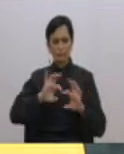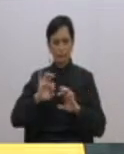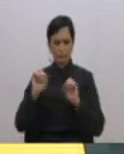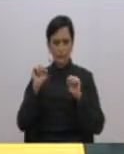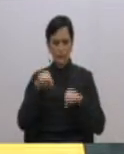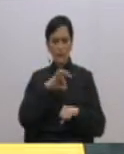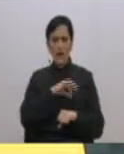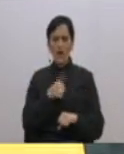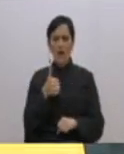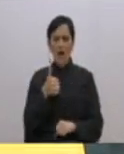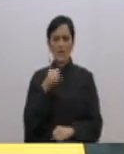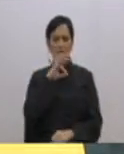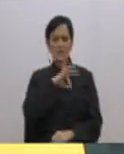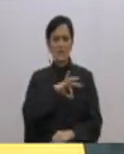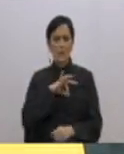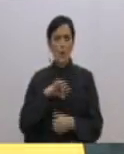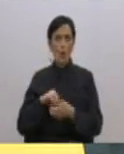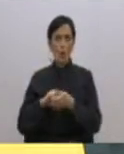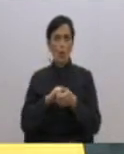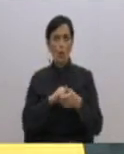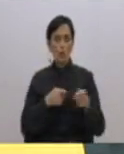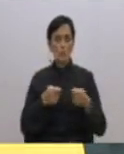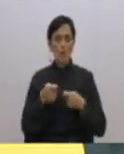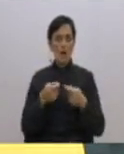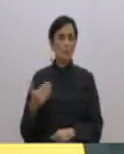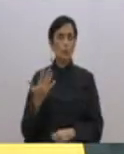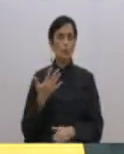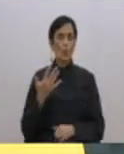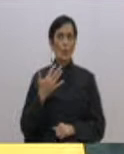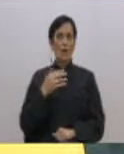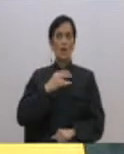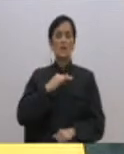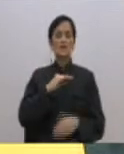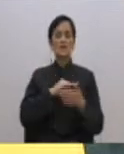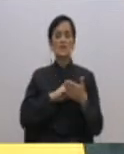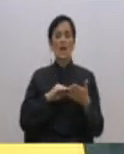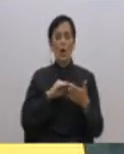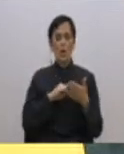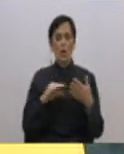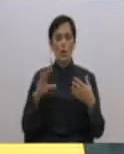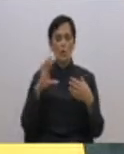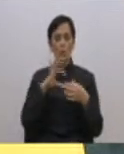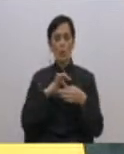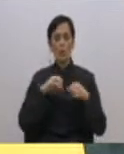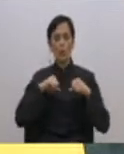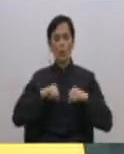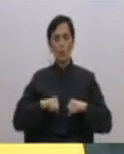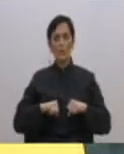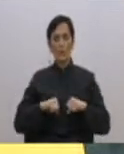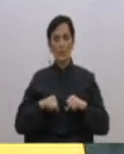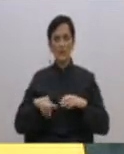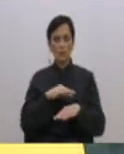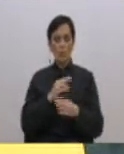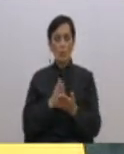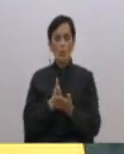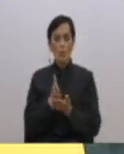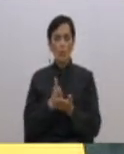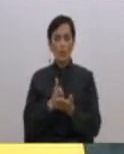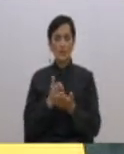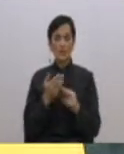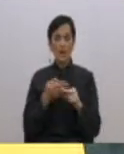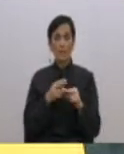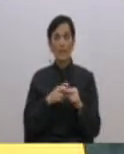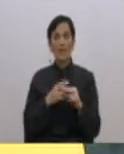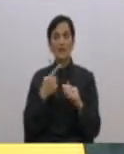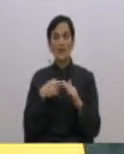sarge blobnen, is colectivul marci organizații, pitam harebi, da, momici de uplebe, piș sector și mogoața. Ahedan